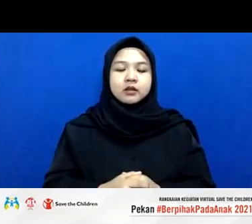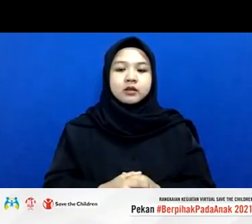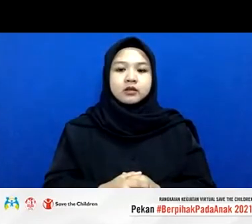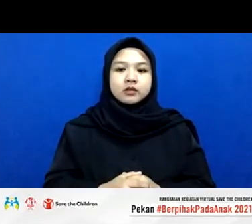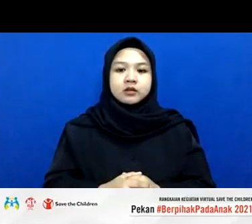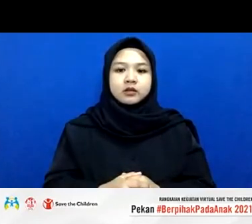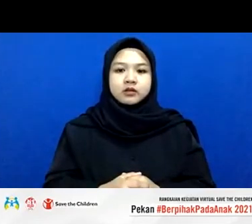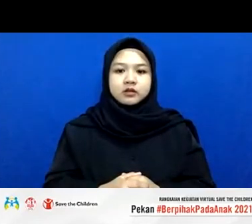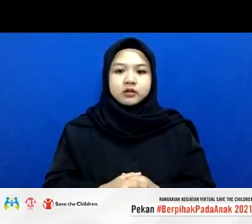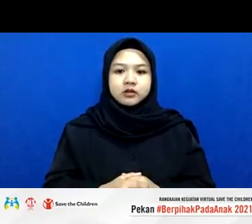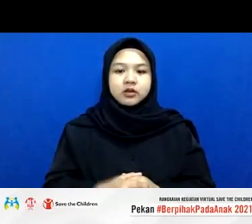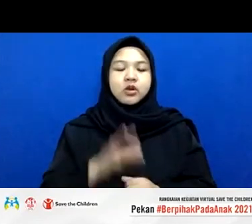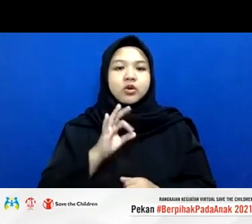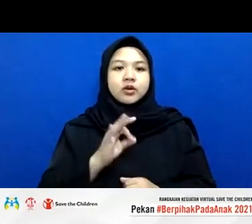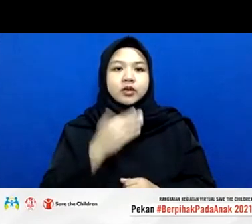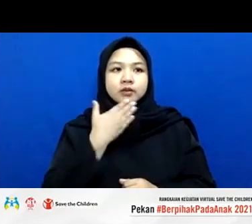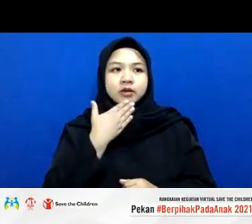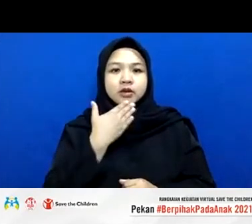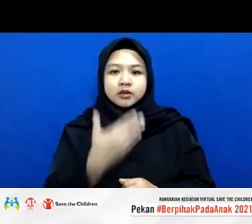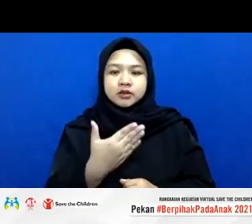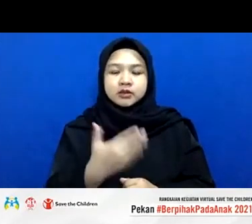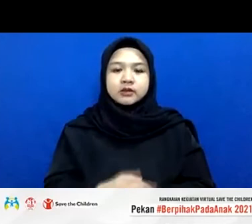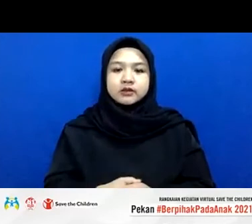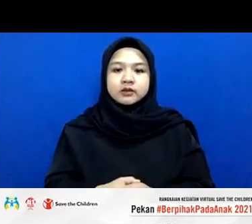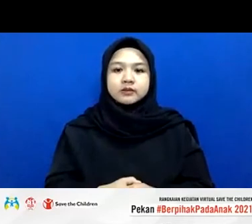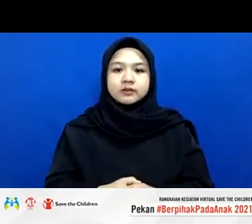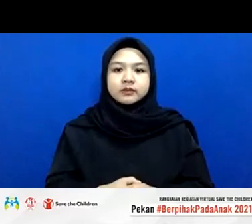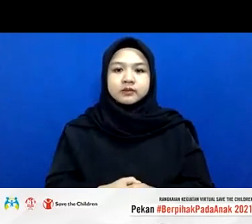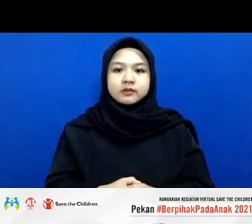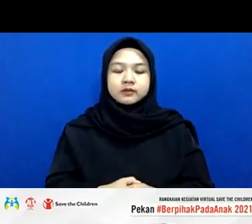Oke, makasih pertanyaan Pak Rahman. Jadi